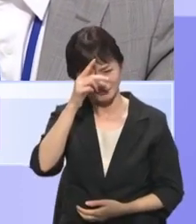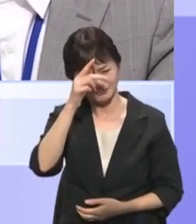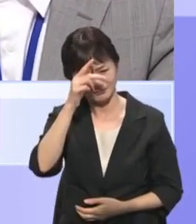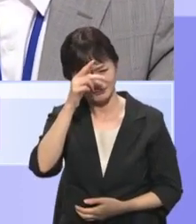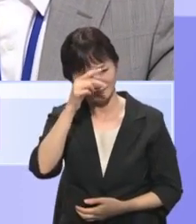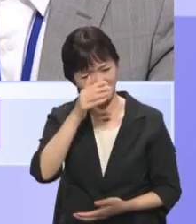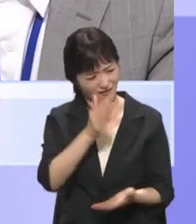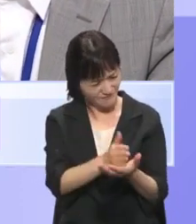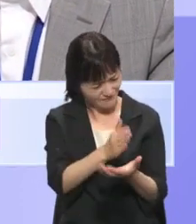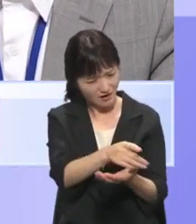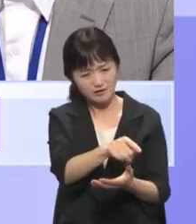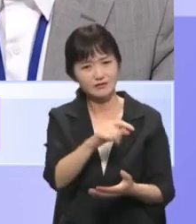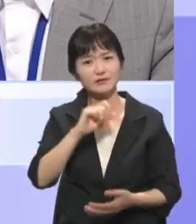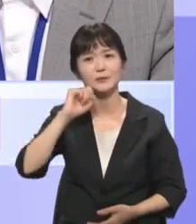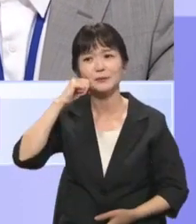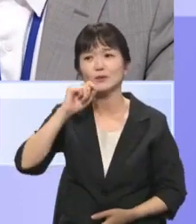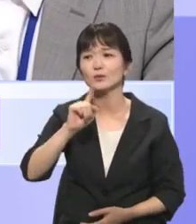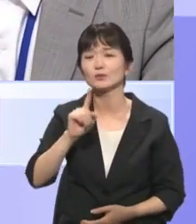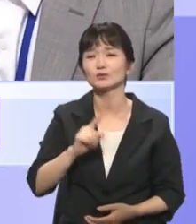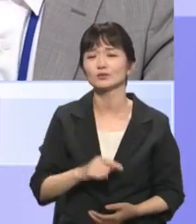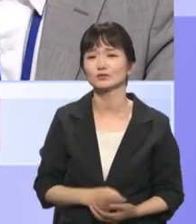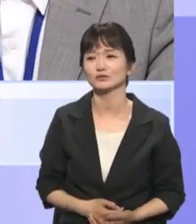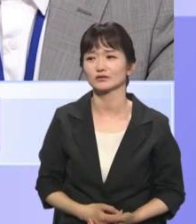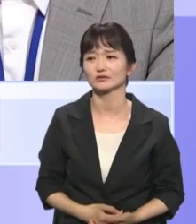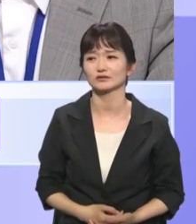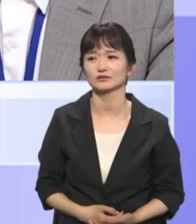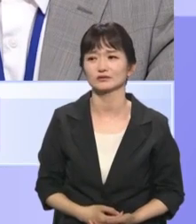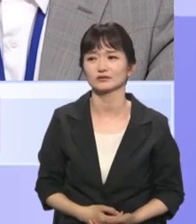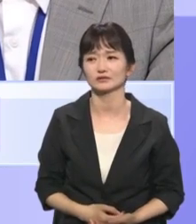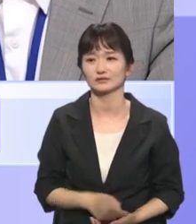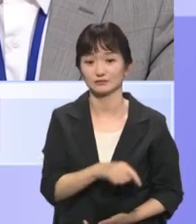제재하기도 힘들고 예, 언제 어디서 튀어나올지 모르잖아요. 그렇죠.